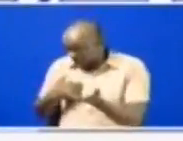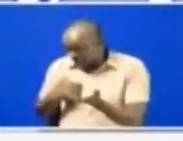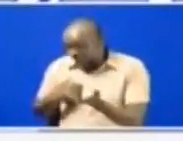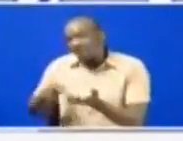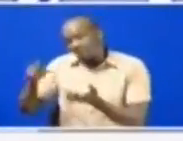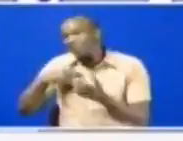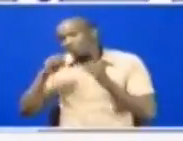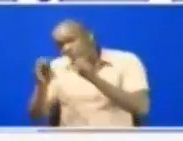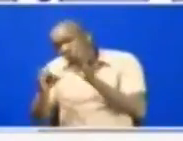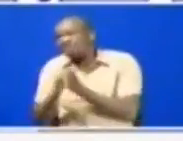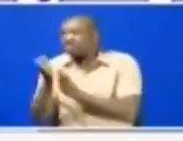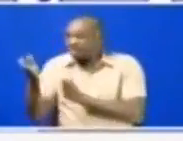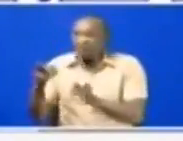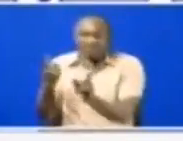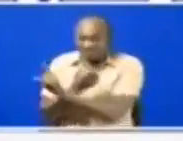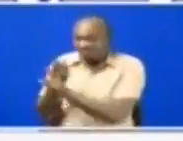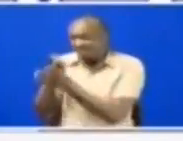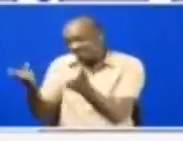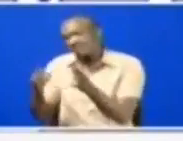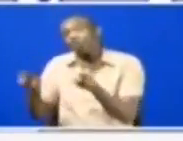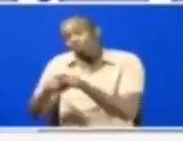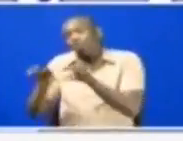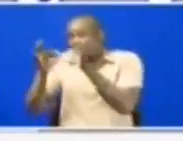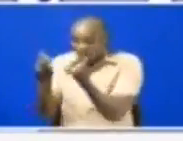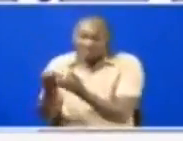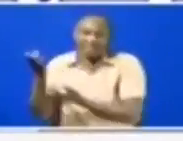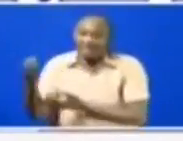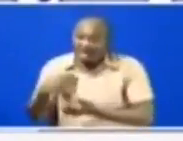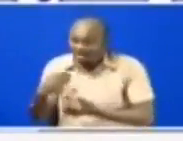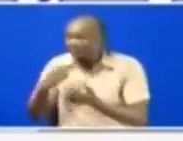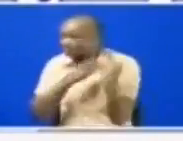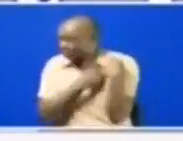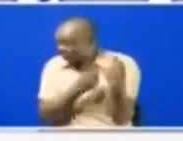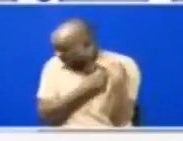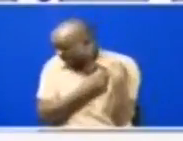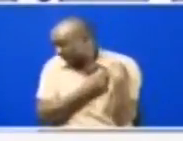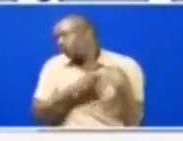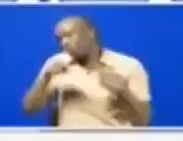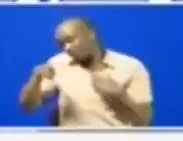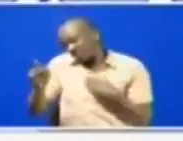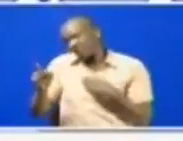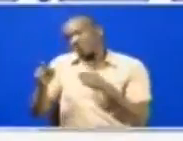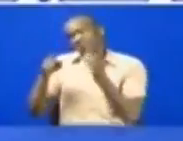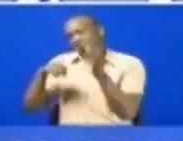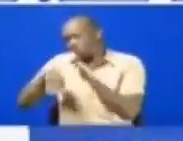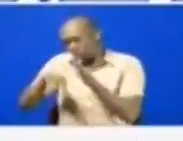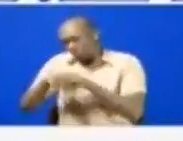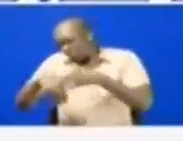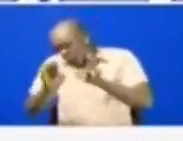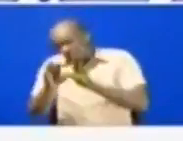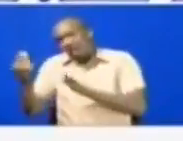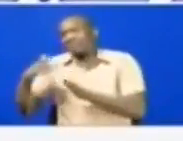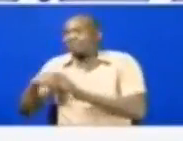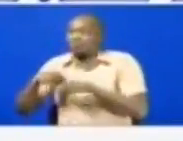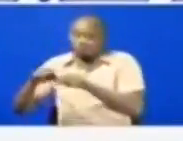na vitu kama coaching ama vitu zingine za kifamilia zinakuja kukushika kidogo. Mm-hmm. Inabidi sasa una drop kidogo kwa hiyo ligi kidogo. Naachia chipukizi